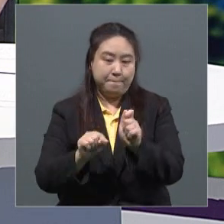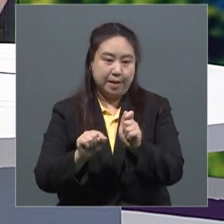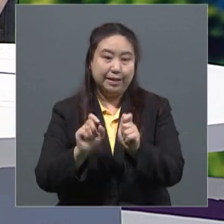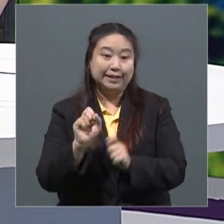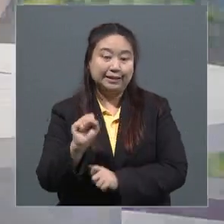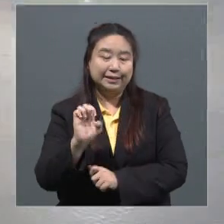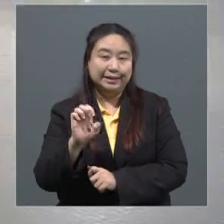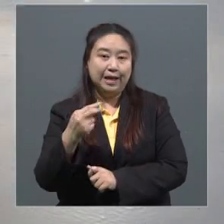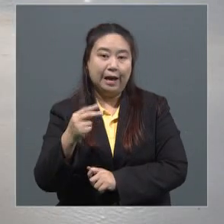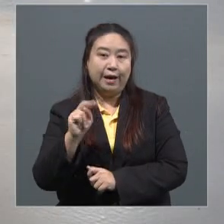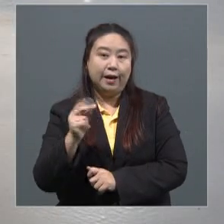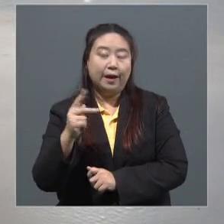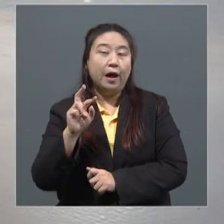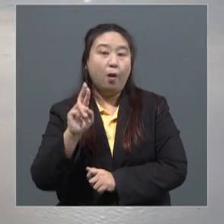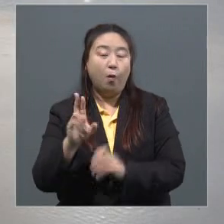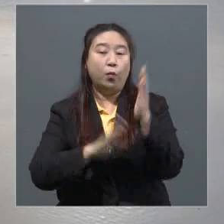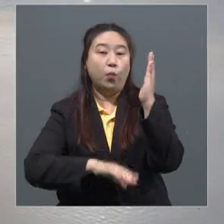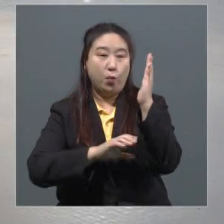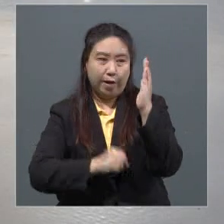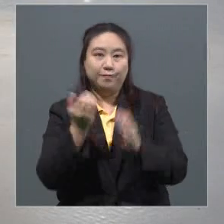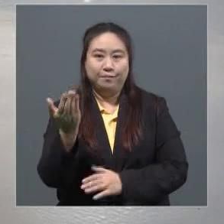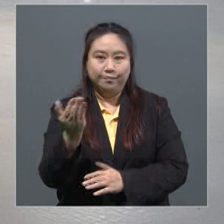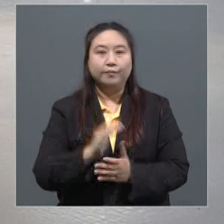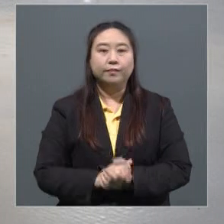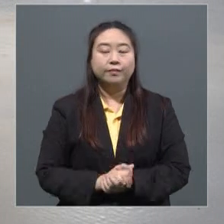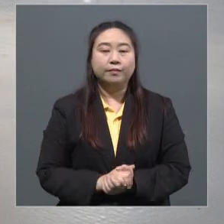จังหวัดสงขลานะคะคุณรณกรคะเชิญค่ะ